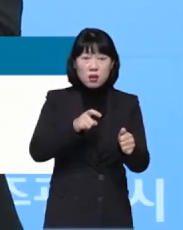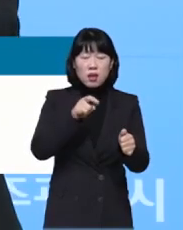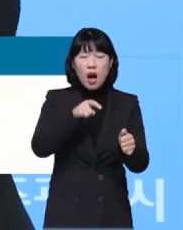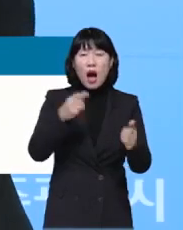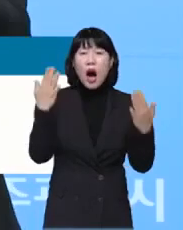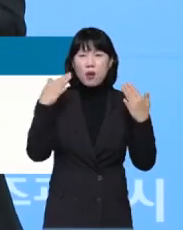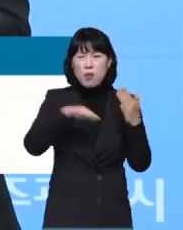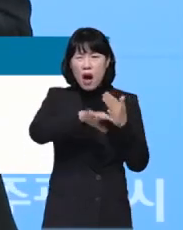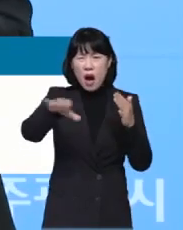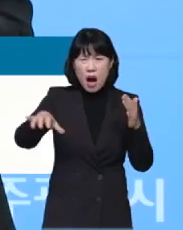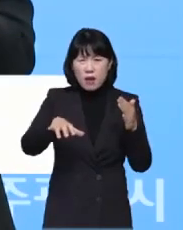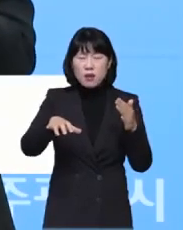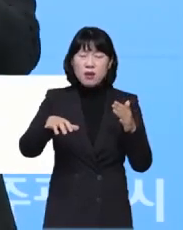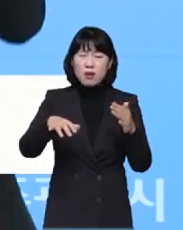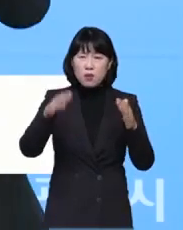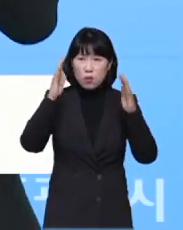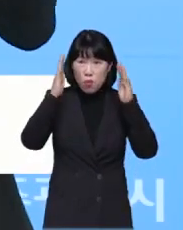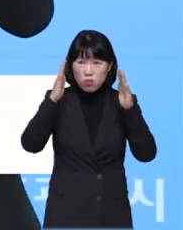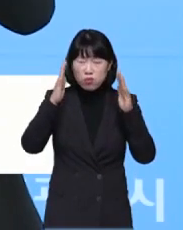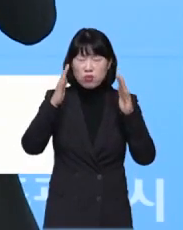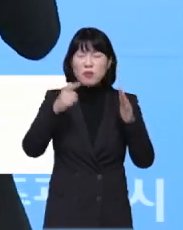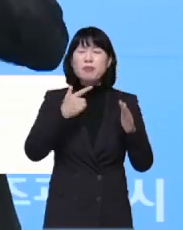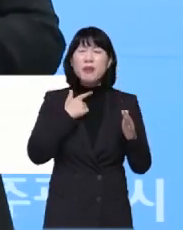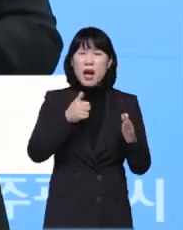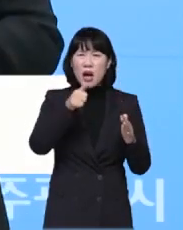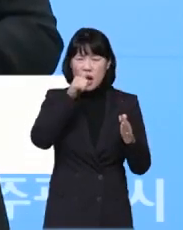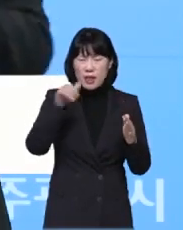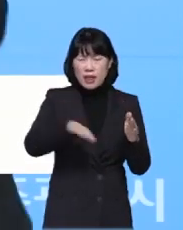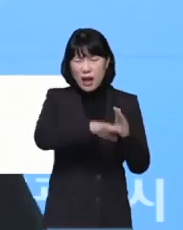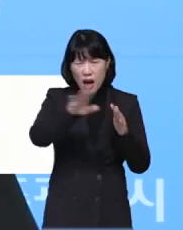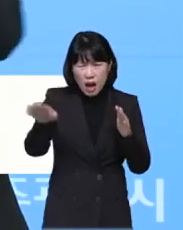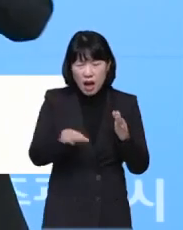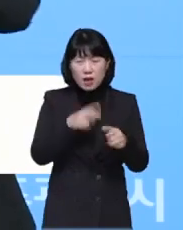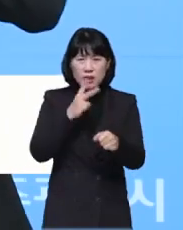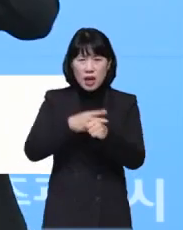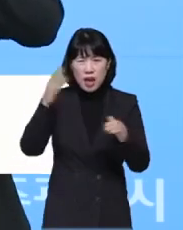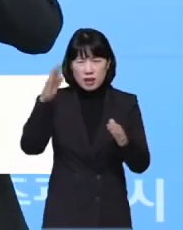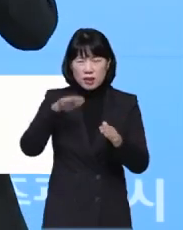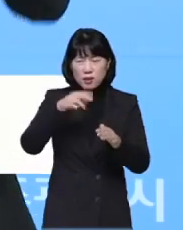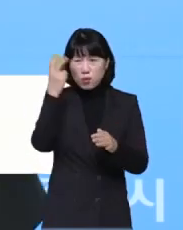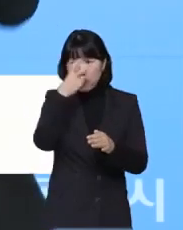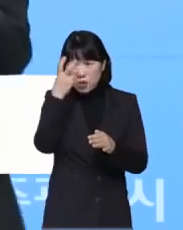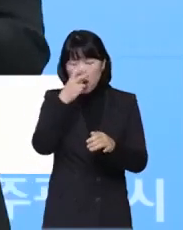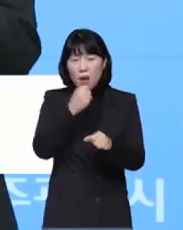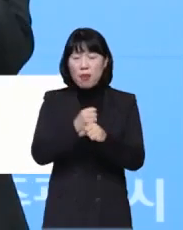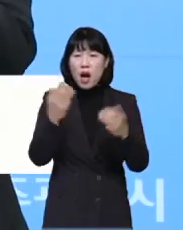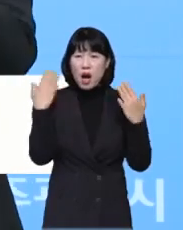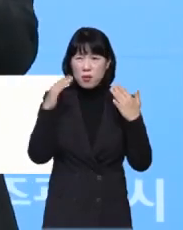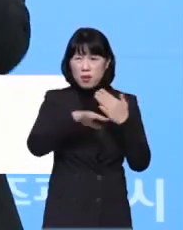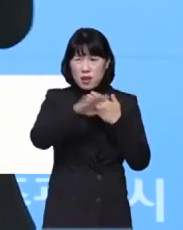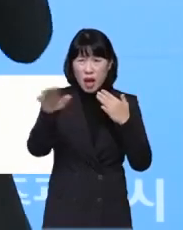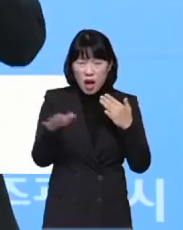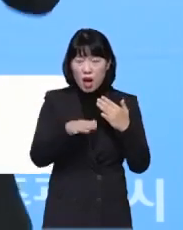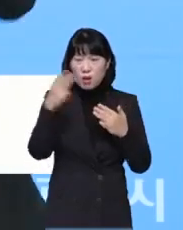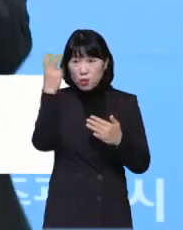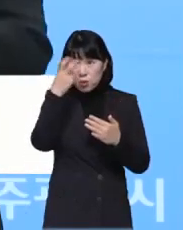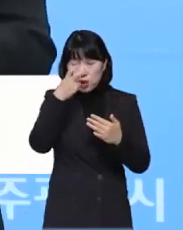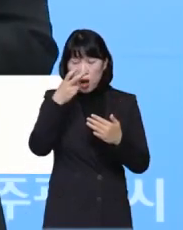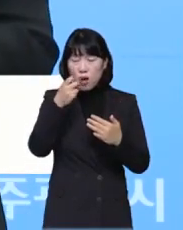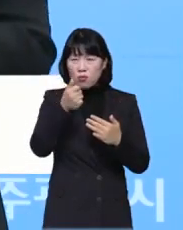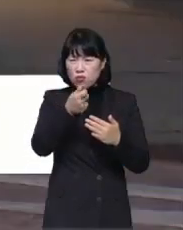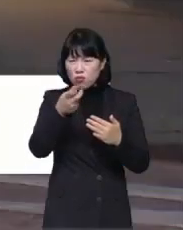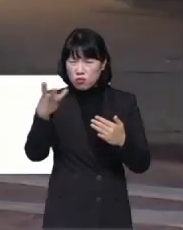학교에 대해서는 학교 수업을 한 경우 거의 전수 조사가 진행 됩니다 그래서 학교에 대한 전수조사 각 사례가 지금